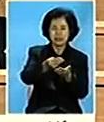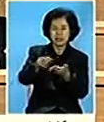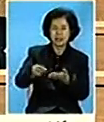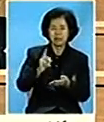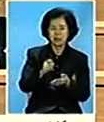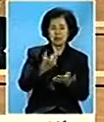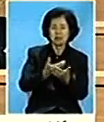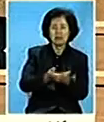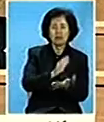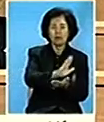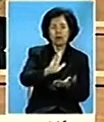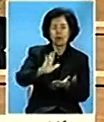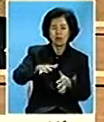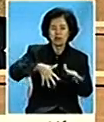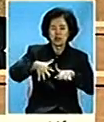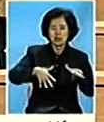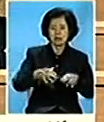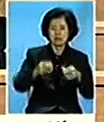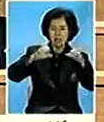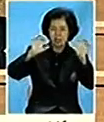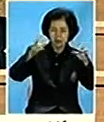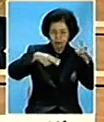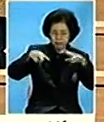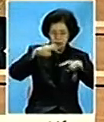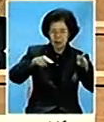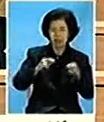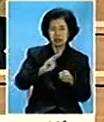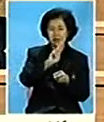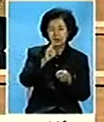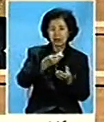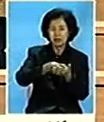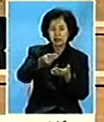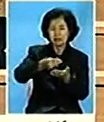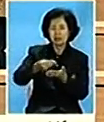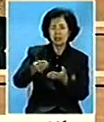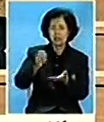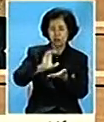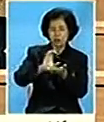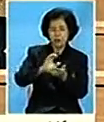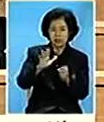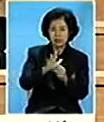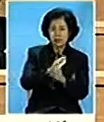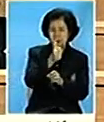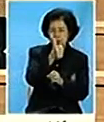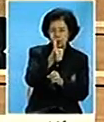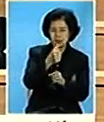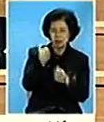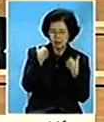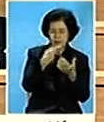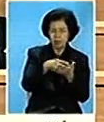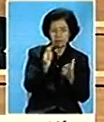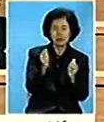ครับถ้าหากรัฐบาลได้พิจารณาการใช้จ่ายงบประมาณอย่างรอบคอบก็จะมีประโยชน์ต่อประเทศชาติครับ